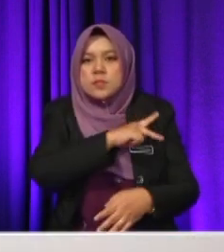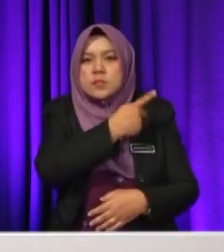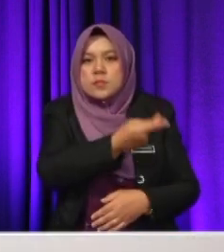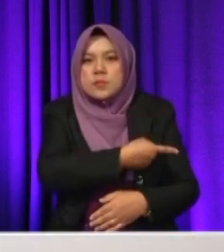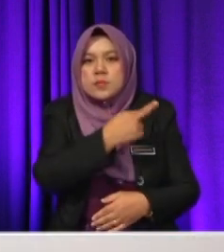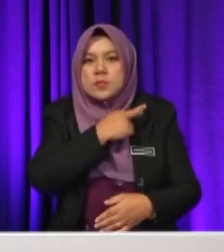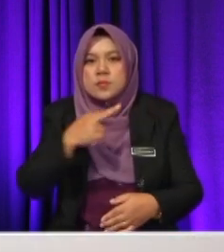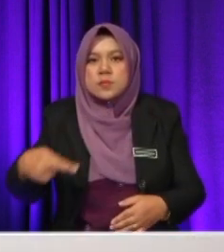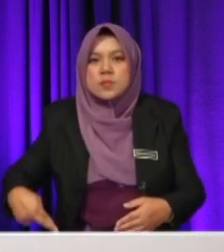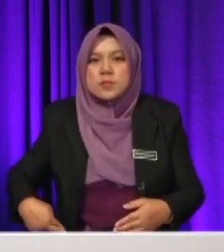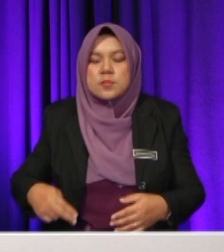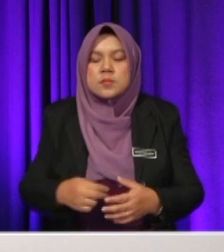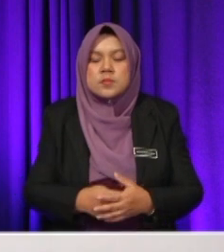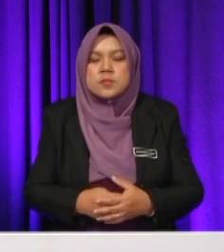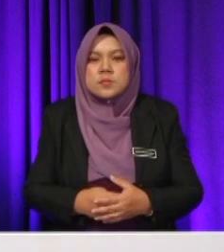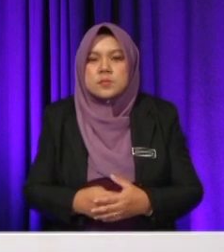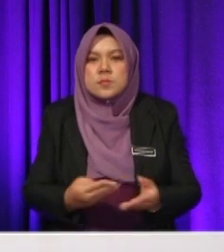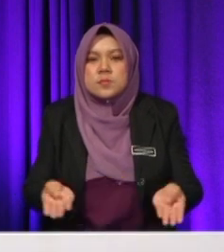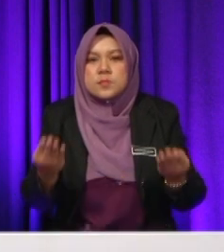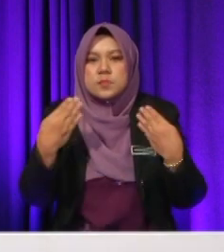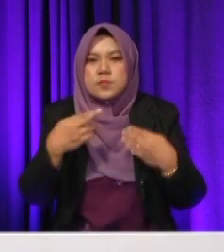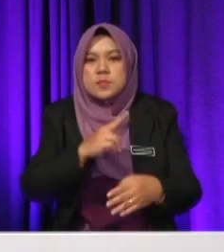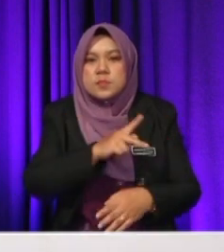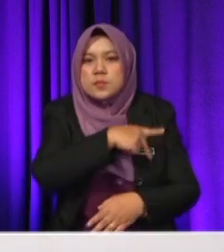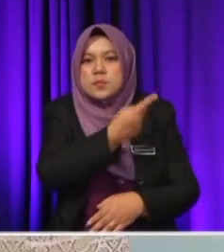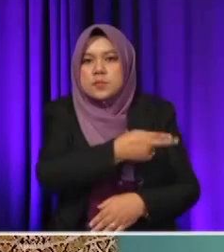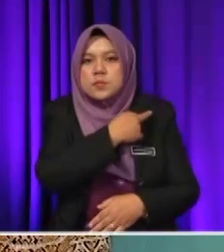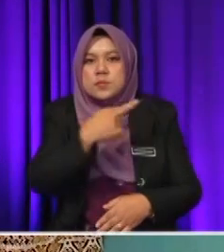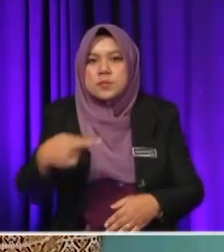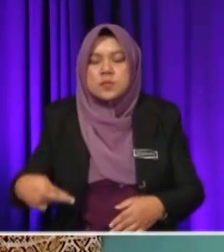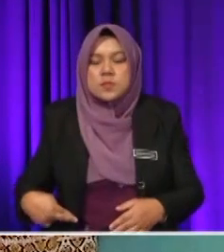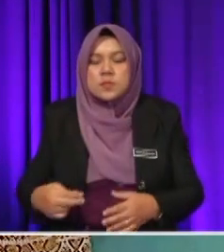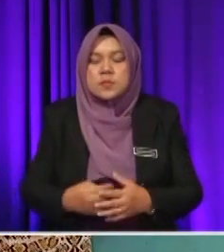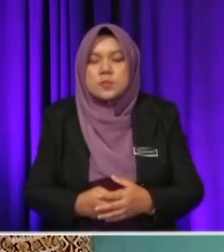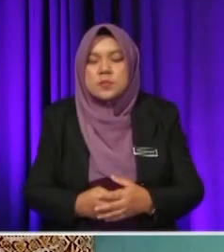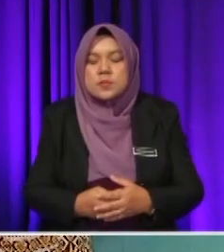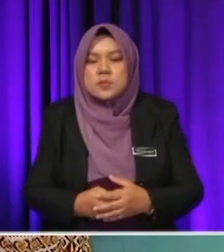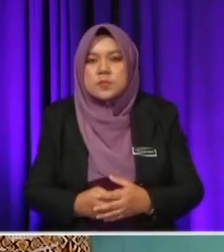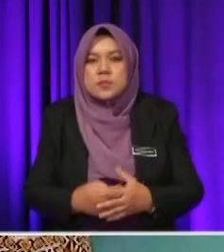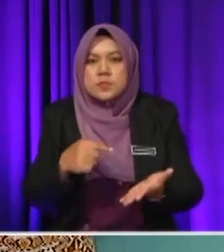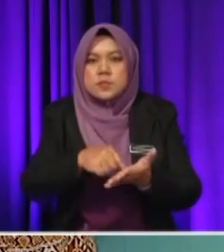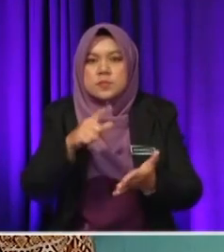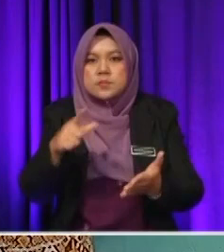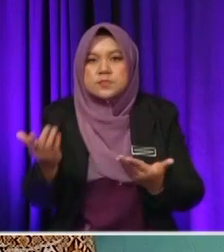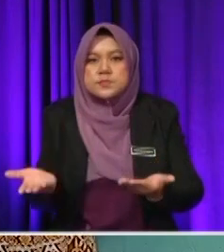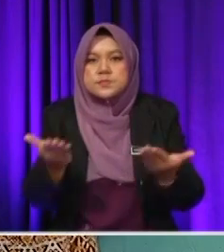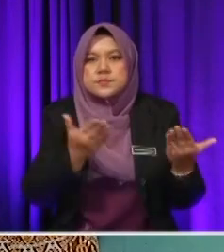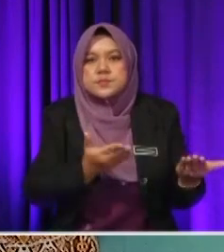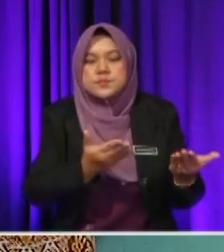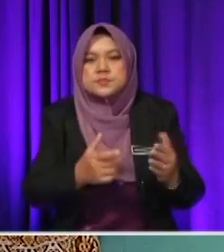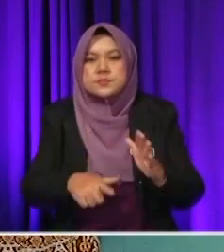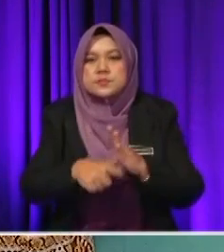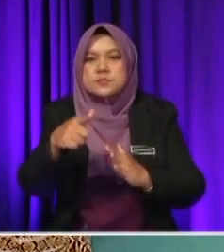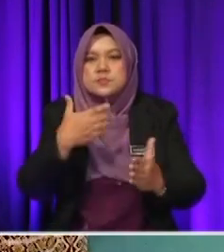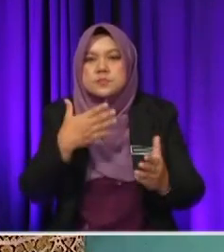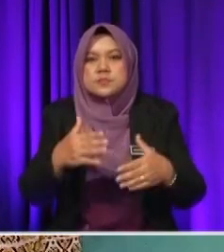presiden maksudnya untuk mengembalikan padi lah kuasa Raja bila berlaku desentralisasi dan inilah yang membawa kepada eee lebih banyak